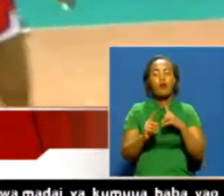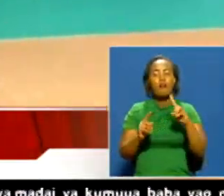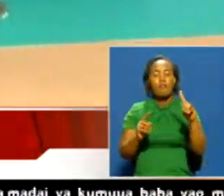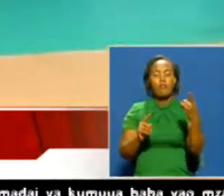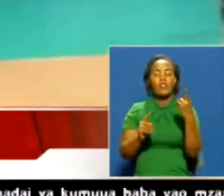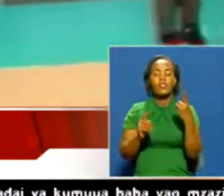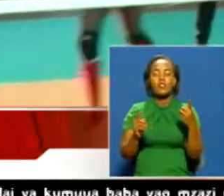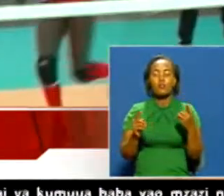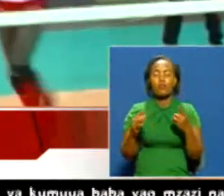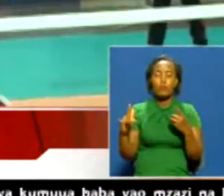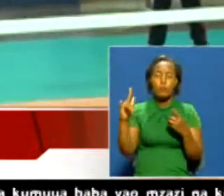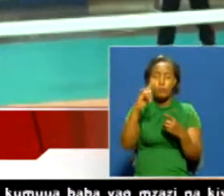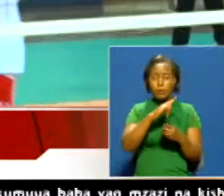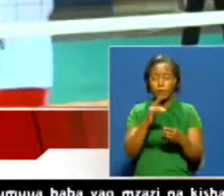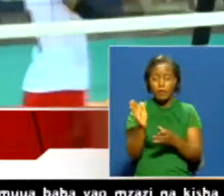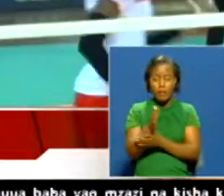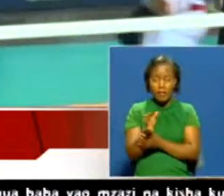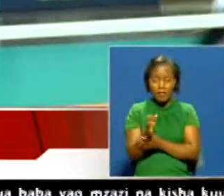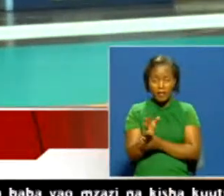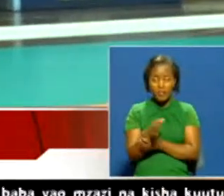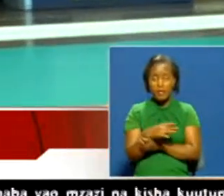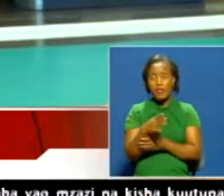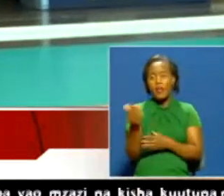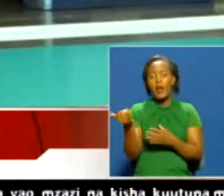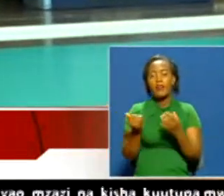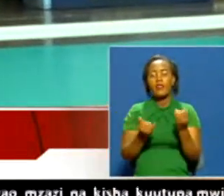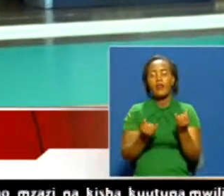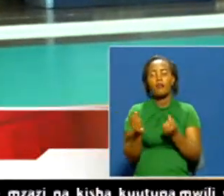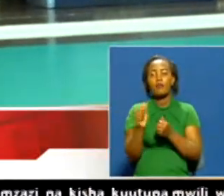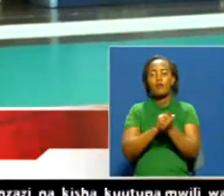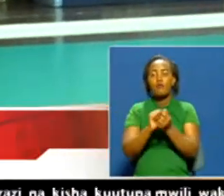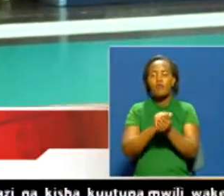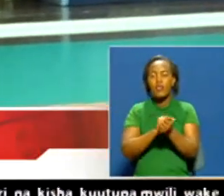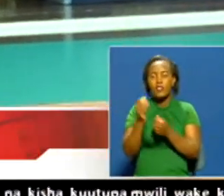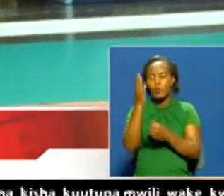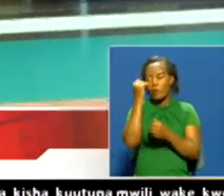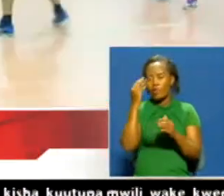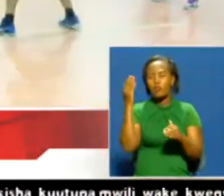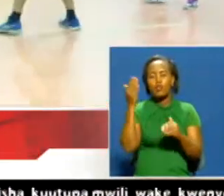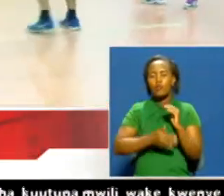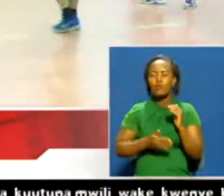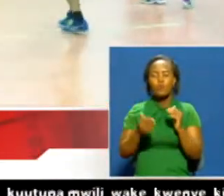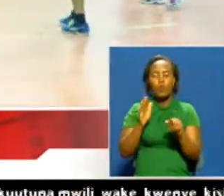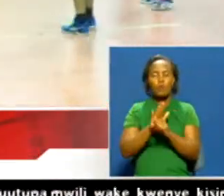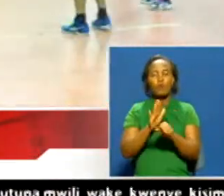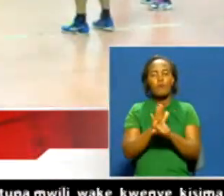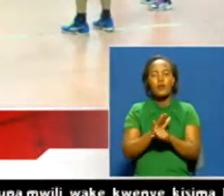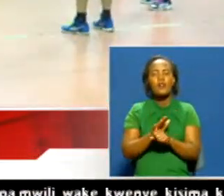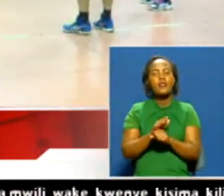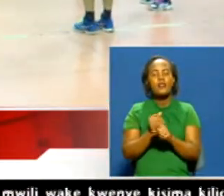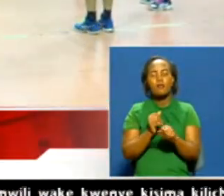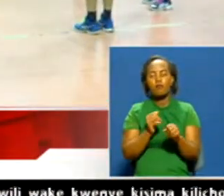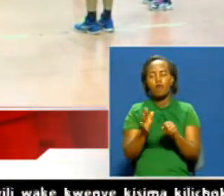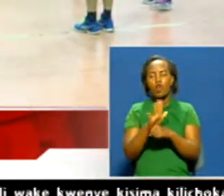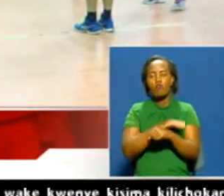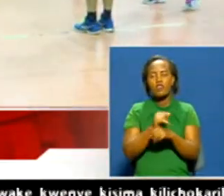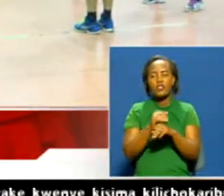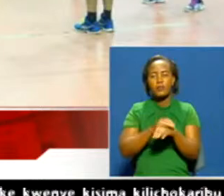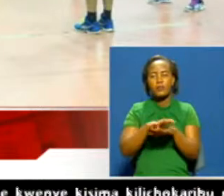Alhamisi na cha pili kitatoka siku ya Ijumaa kuzuia msongamano ambao huenda ukaeneza maambukizi ya virusi vya